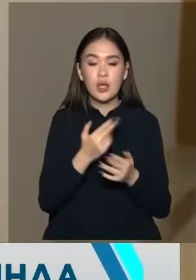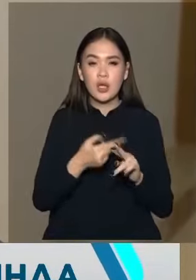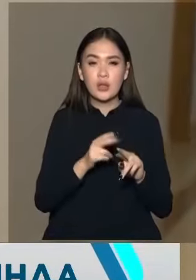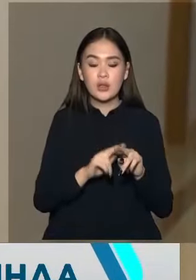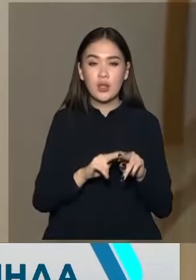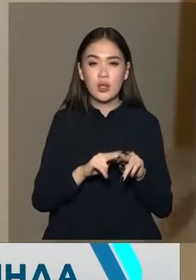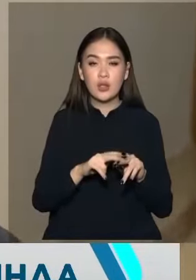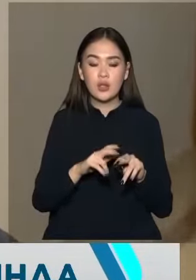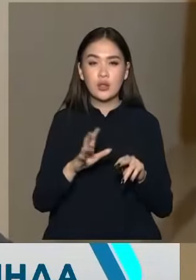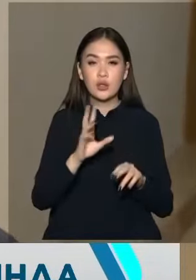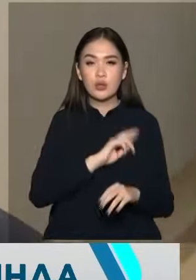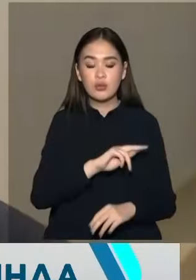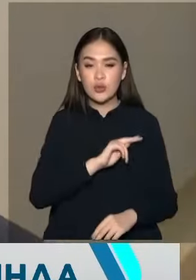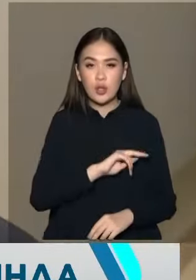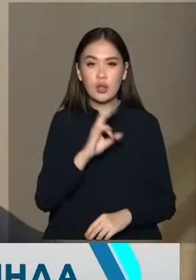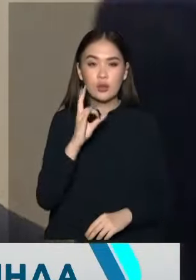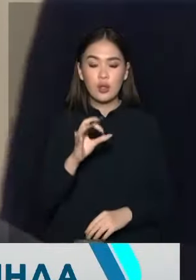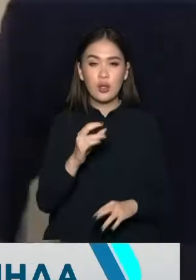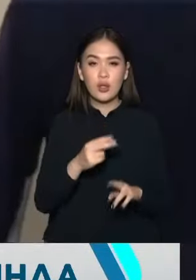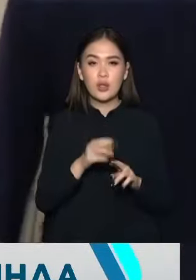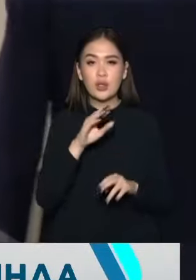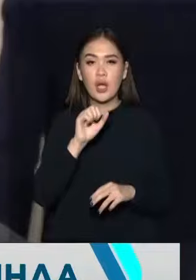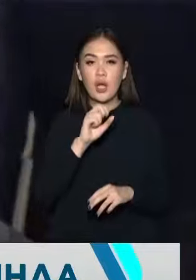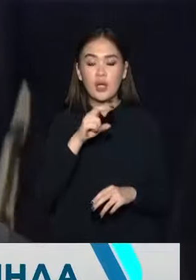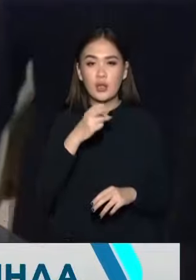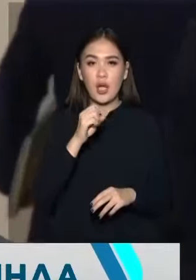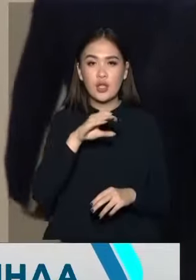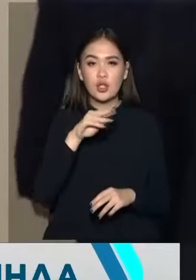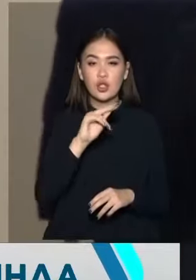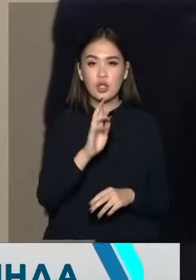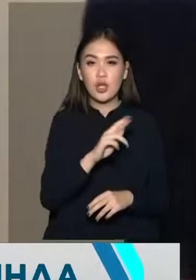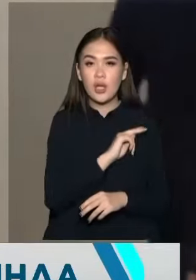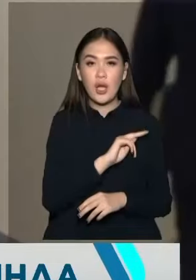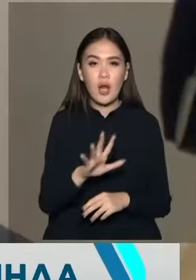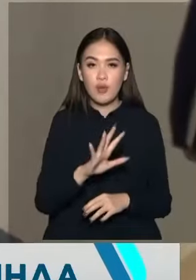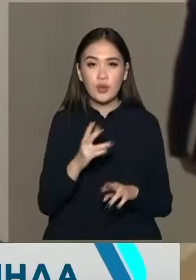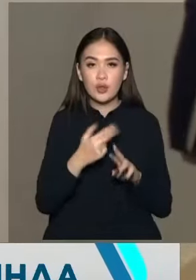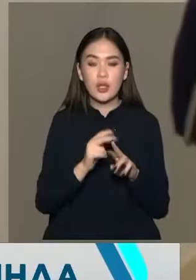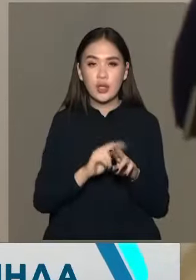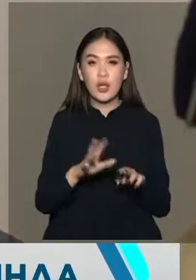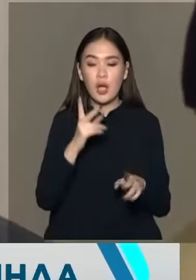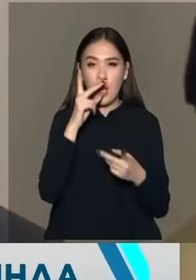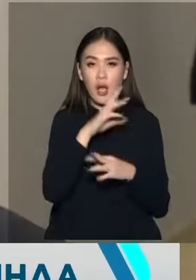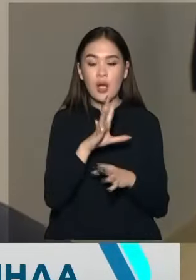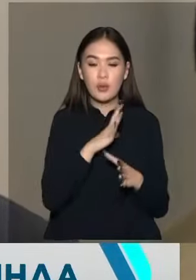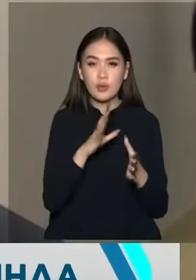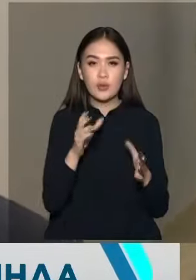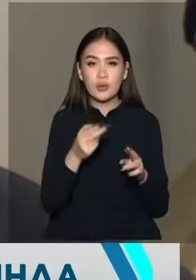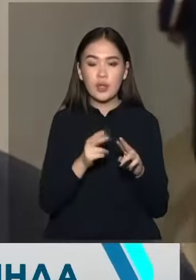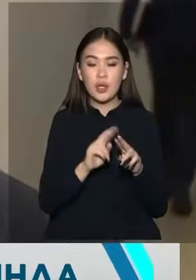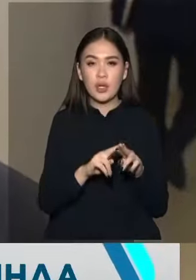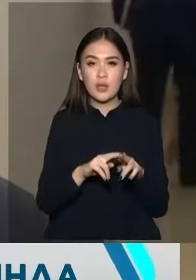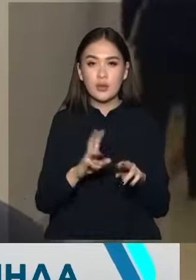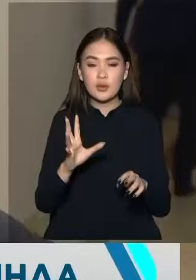қазандықтарын тексеріп жұмыс істеген, бірақ кейбір датчиктердің дұрыс жұмыс істемей, бір қате командаларын беріп, ол да